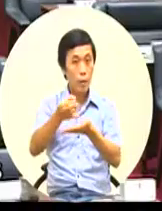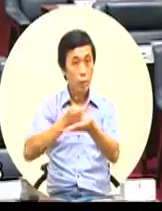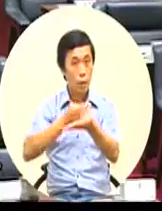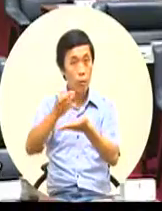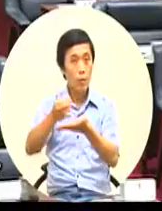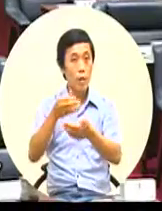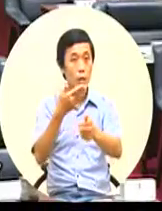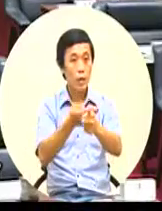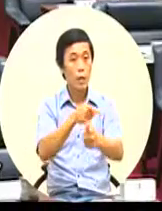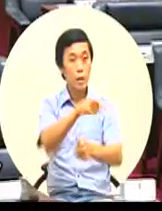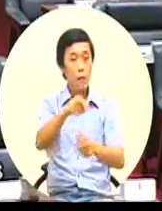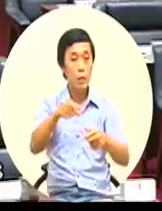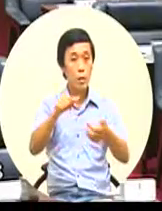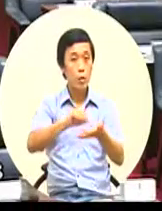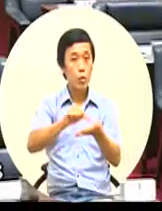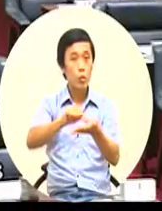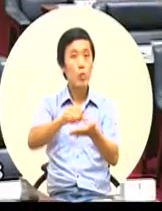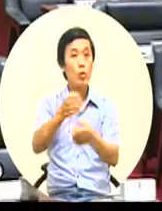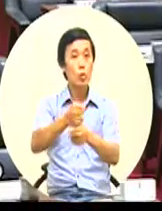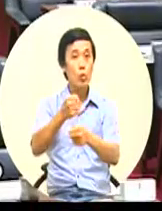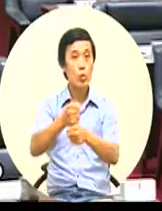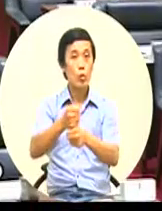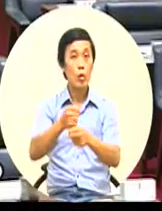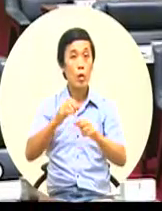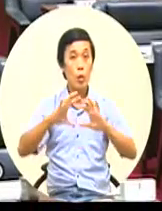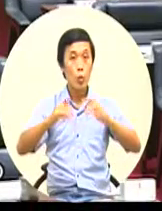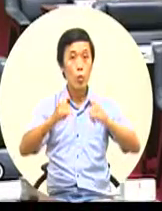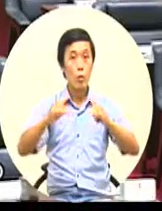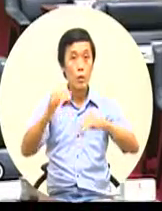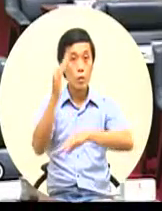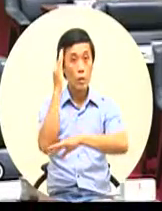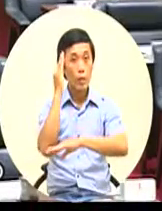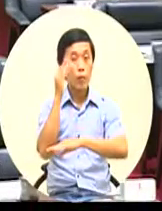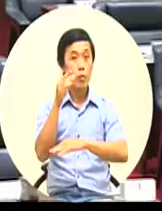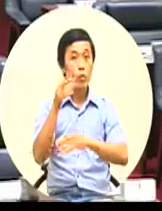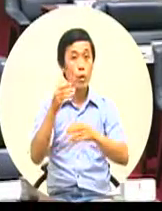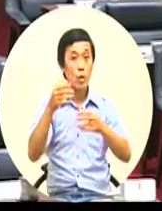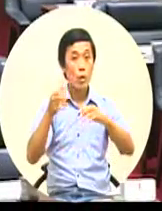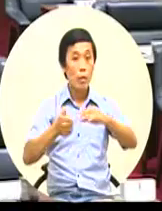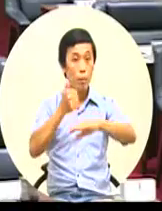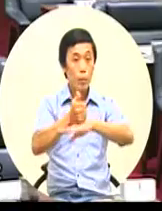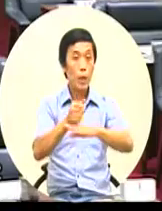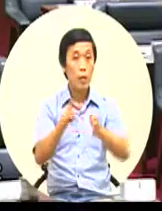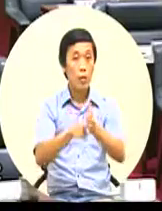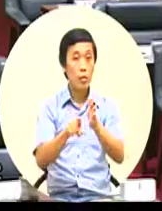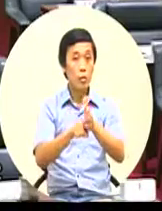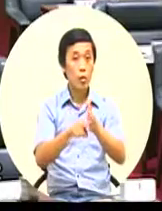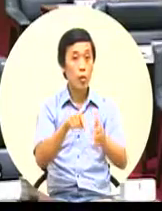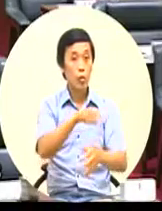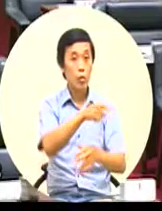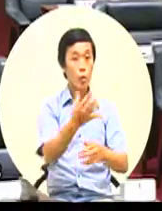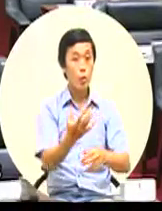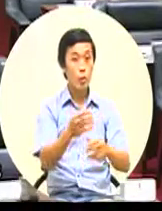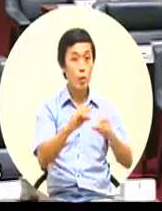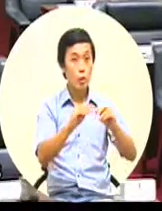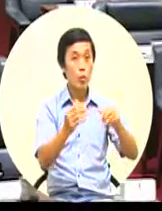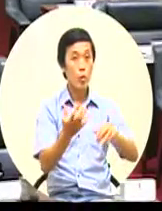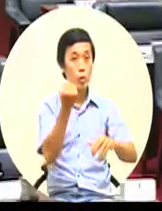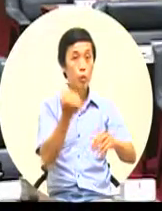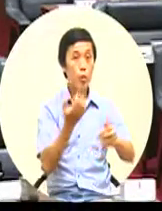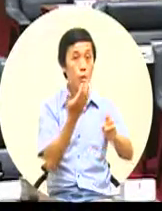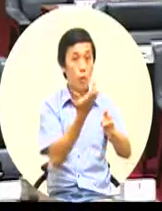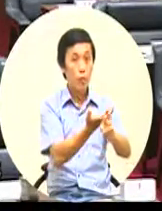作。但是因为后来国民政府接管之后，并没有把这个产权还给原住户，结果就以他用一个杯子头市